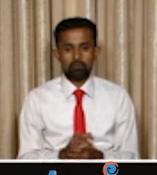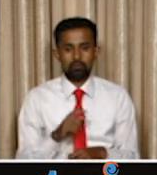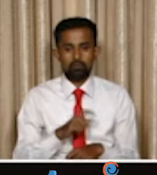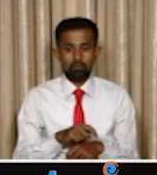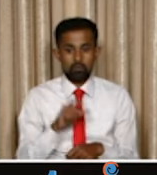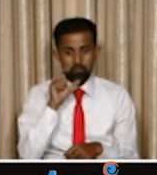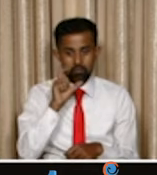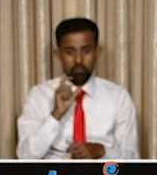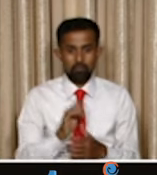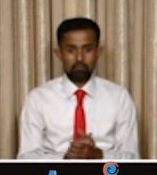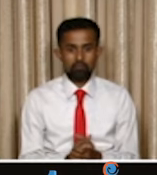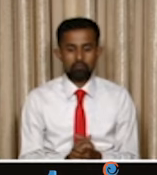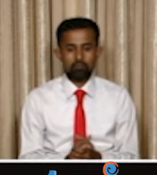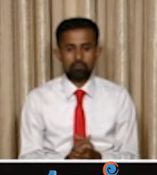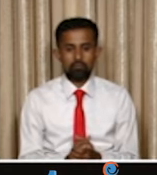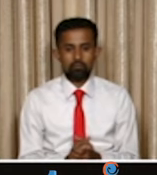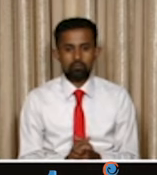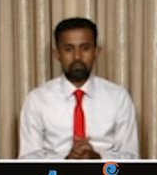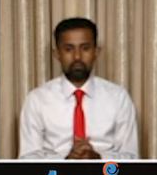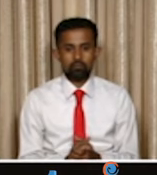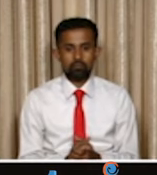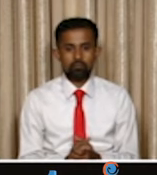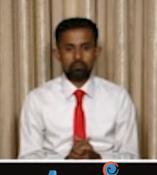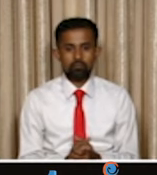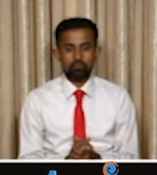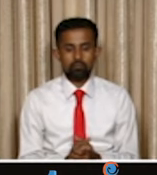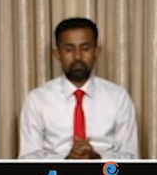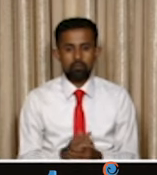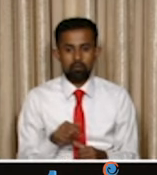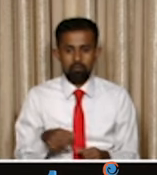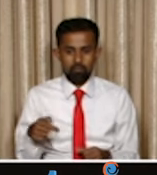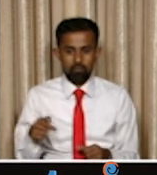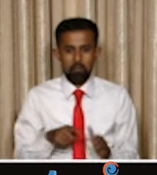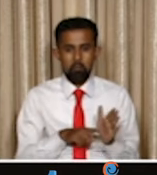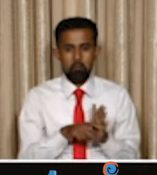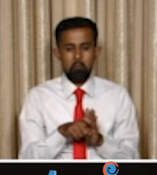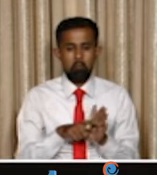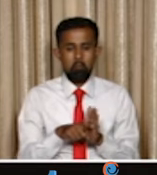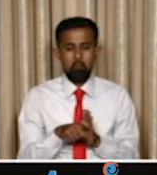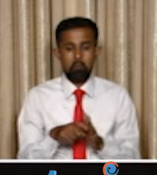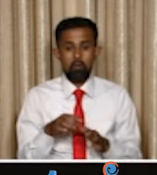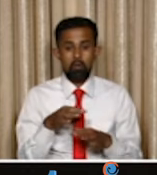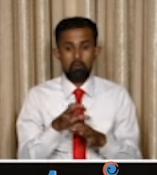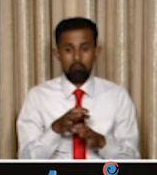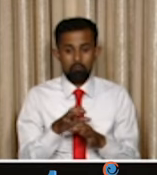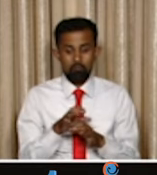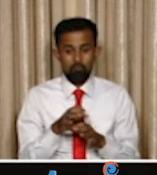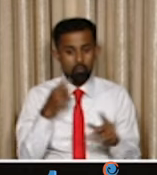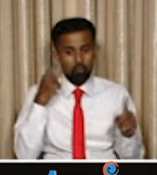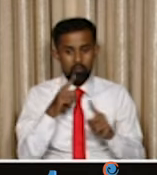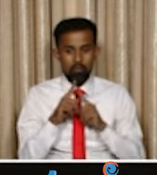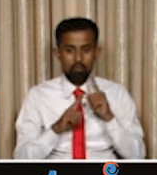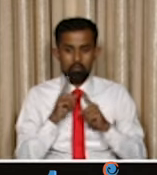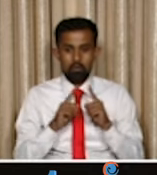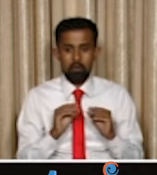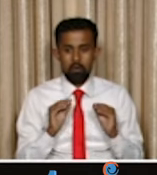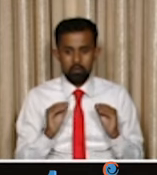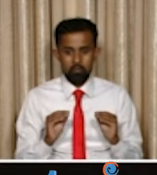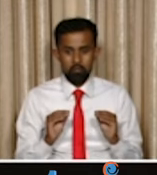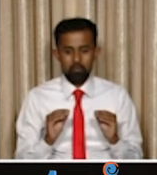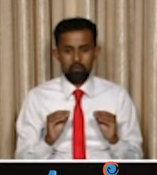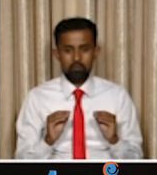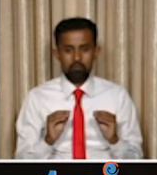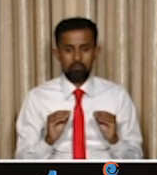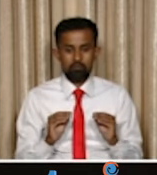அவதானிய முகாம் இன்று தொல்பொருள் தொடர்பான ஒரு விவாதம் நடைபெற இருந்தது. ஆனால் பின்னர் தலைப்பு மாற்றப்பட்டு இப்பொழுது சுற்றுலாத்துறை தொடர்பான ஒரு விவாதம்